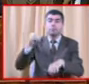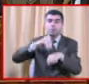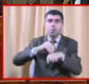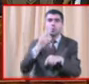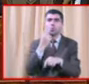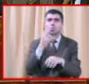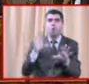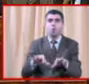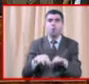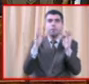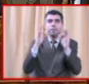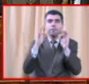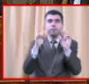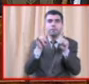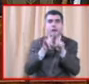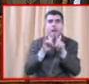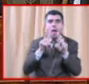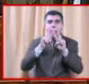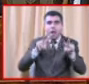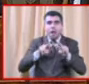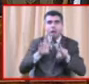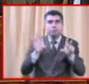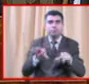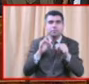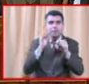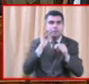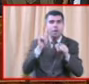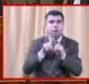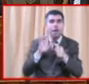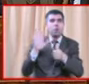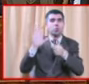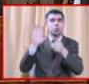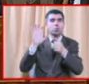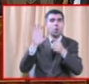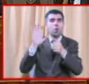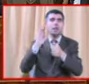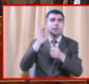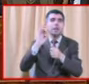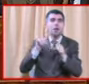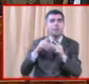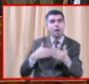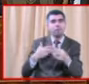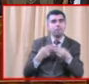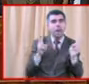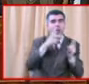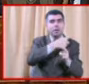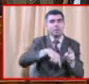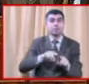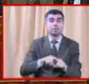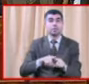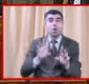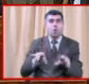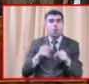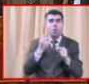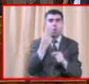الملاحظات أساسية في إطار هذا التقييم الأولي بعد تقريبا 6 أشهر من دخوله حيز التنفيذ. أول ملاحظة الأولى